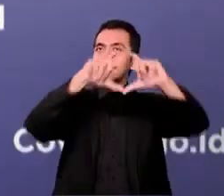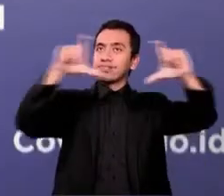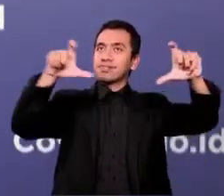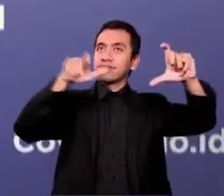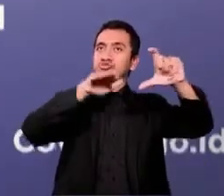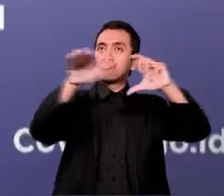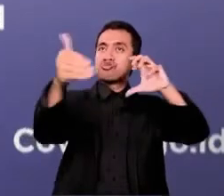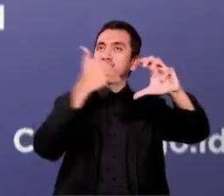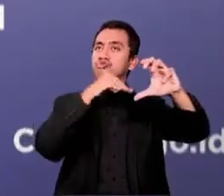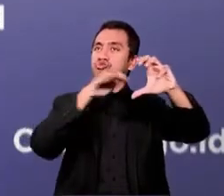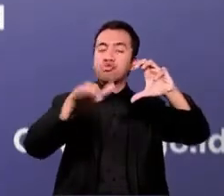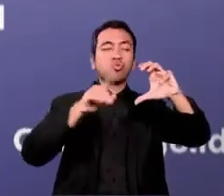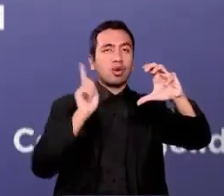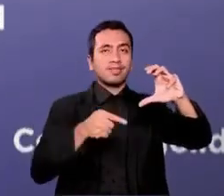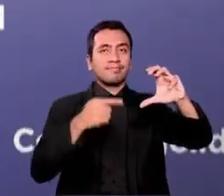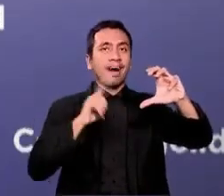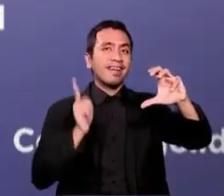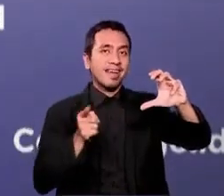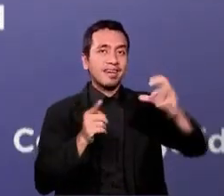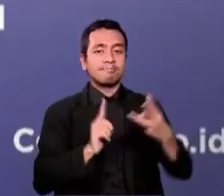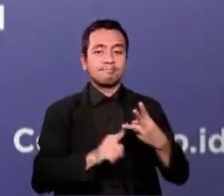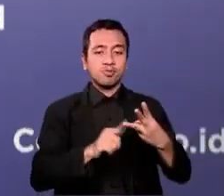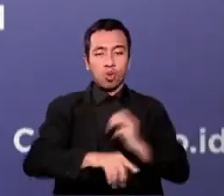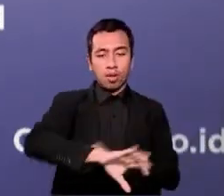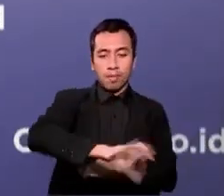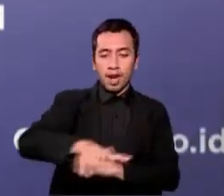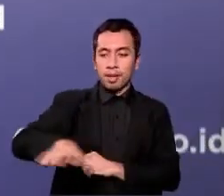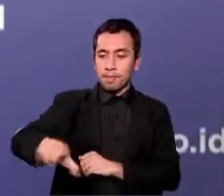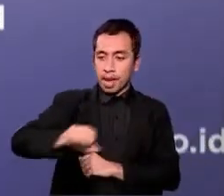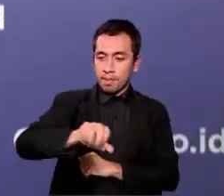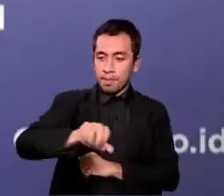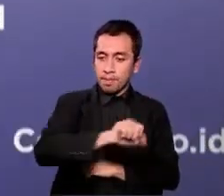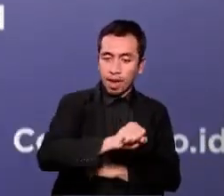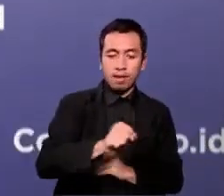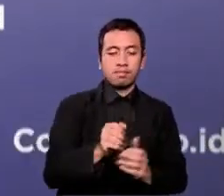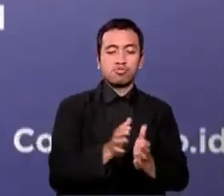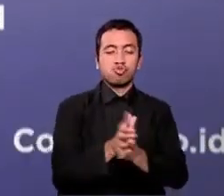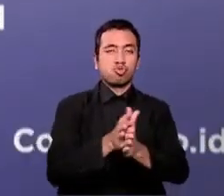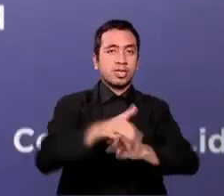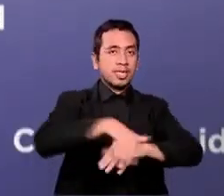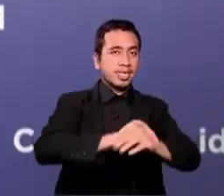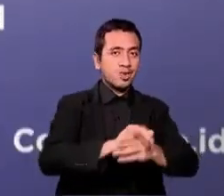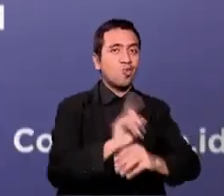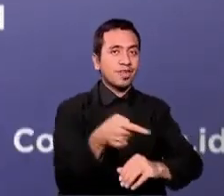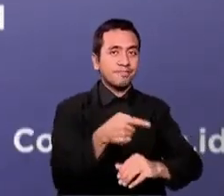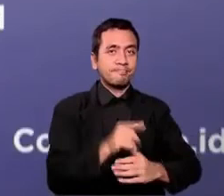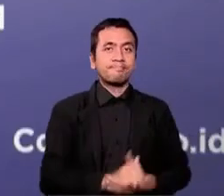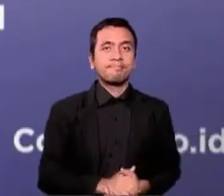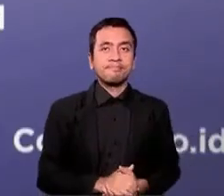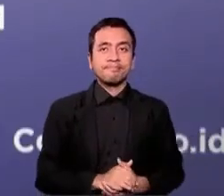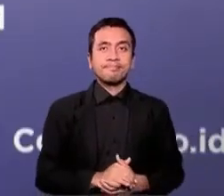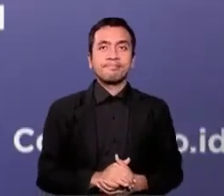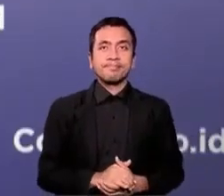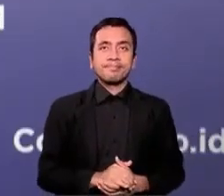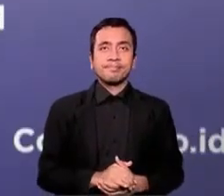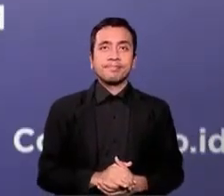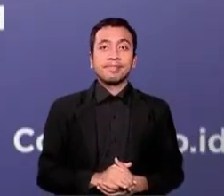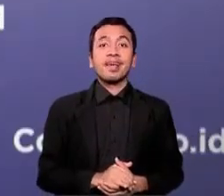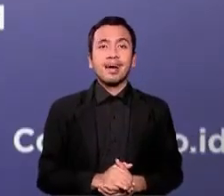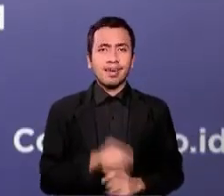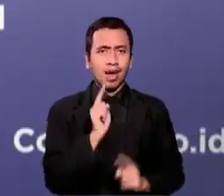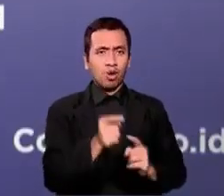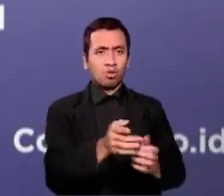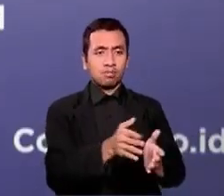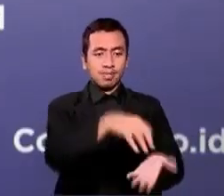ketiga cuci tangan sesering Mungkin setelah memegang barang-barang yang digunakan bersamaan dengan orang lain ingat kalau fasilitas